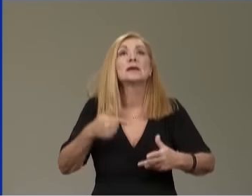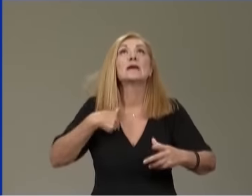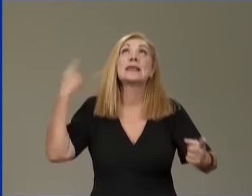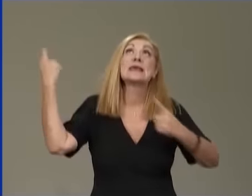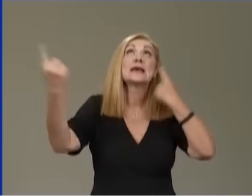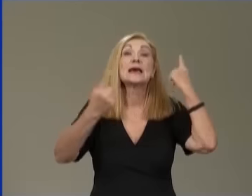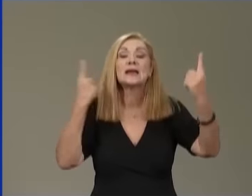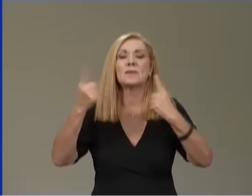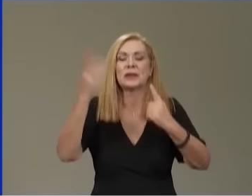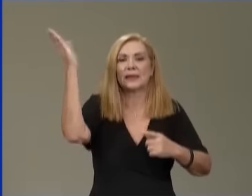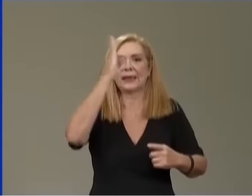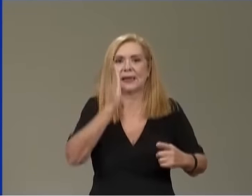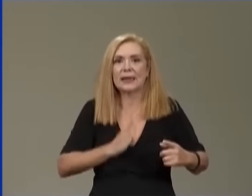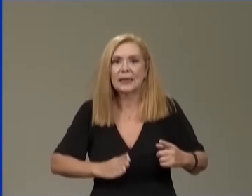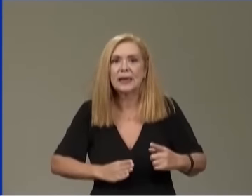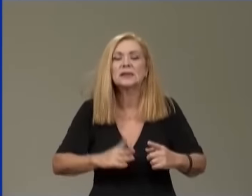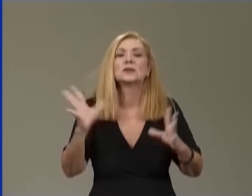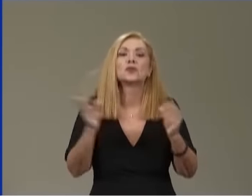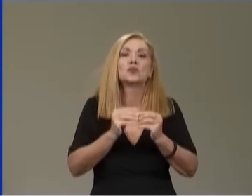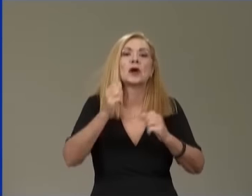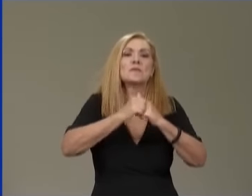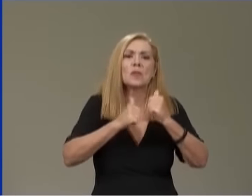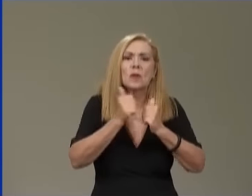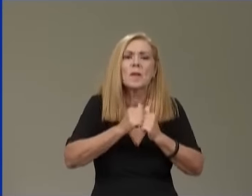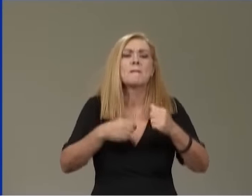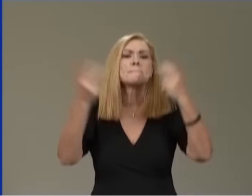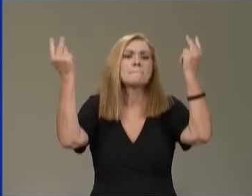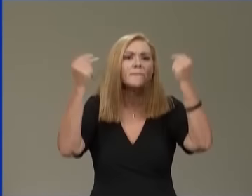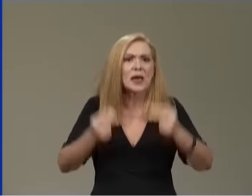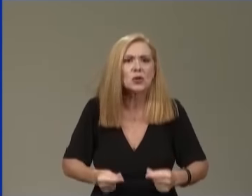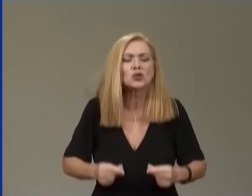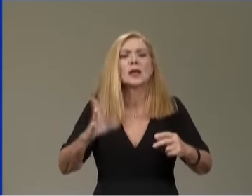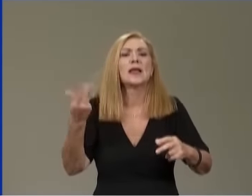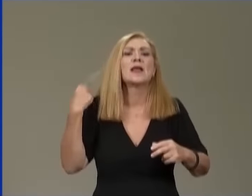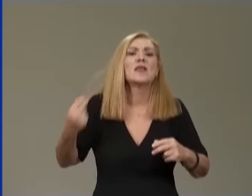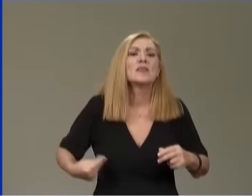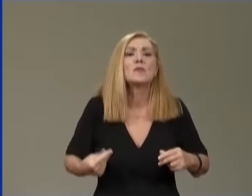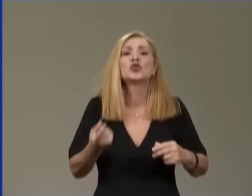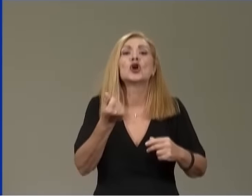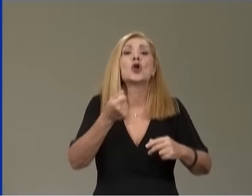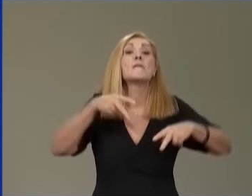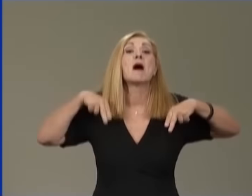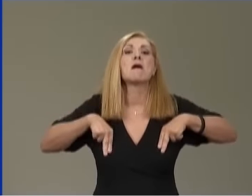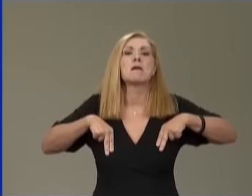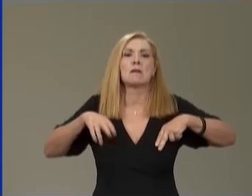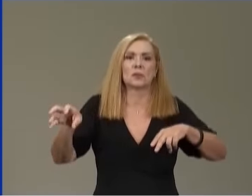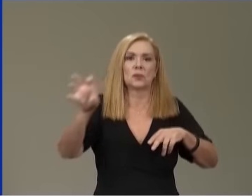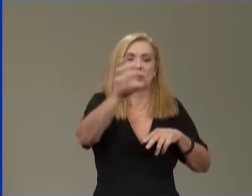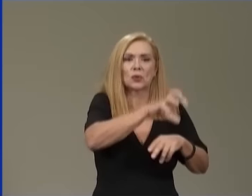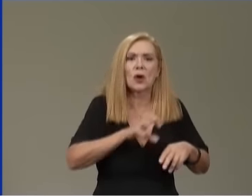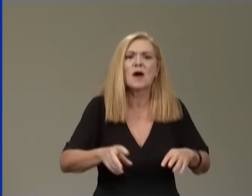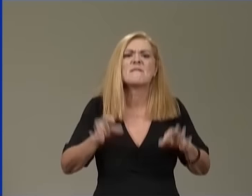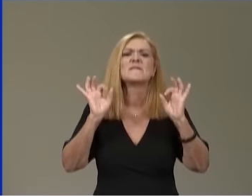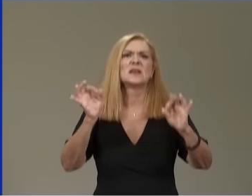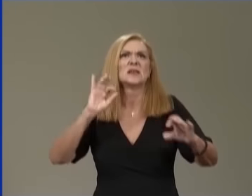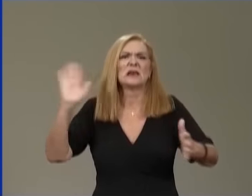κλιματική κρίση στις υποδομές, στις περιουσίες των πολιτών και στα δημόσια οικονομικά των κρατών. Με φυσικές